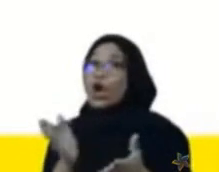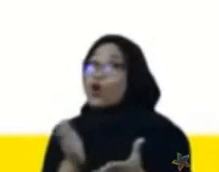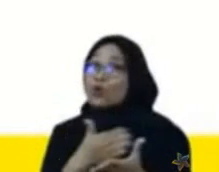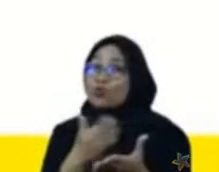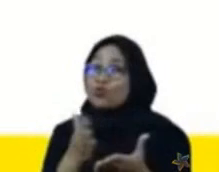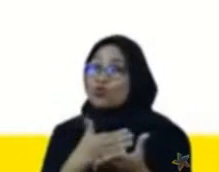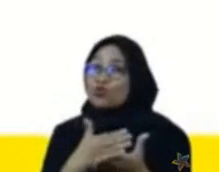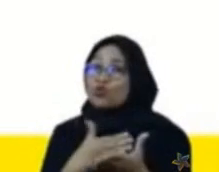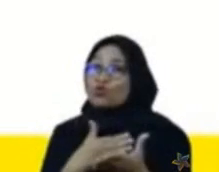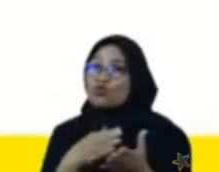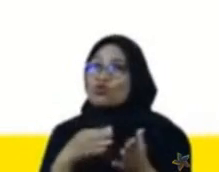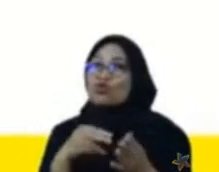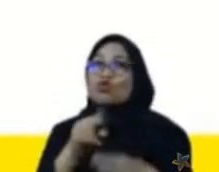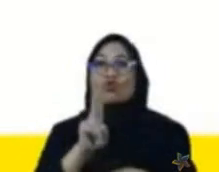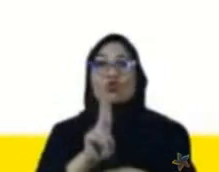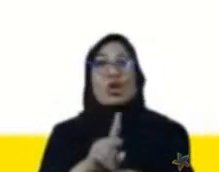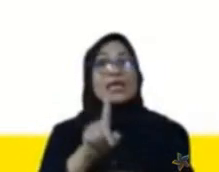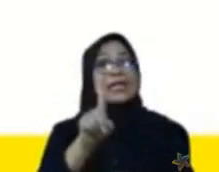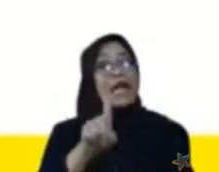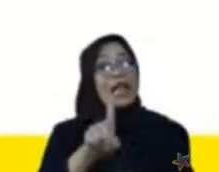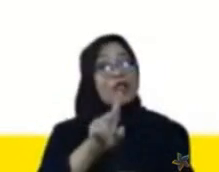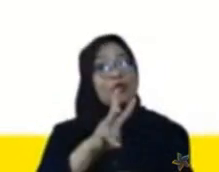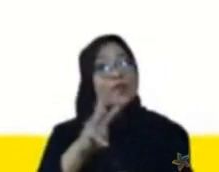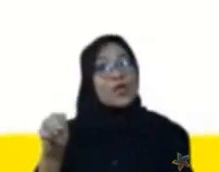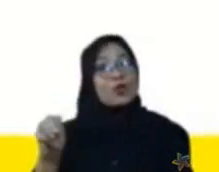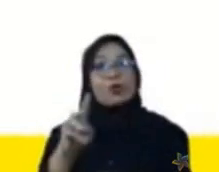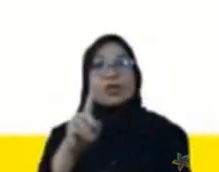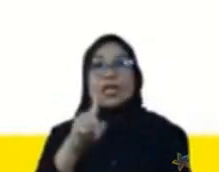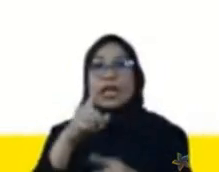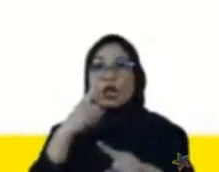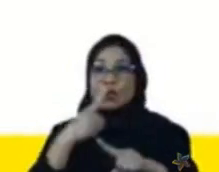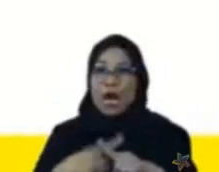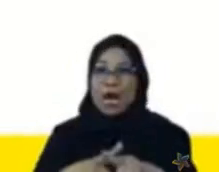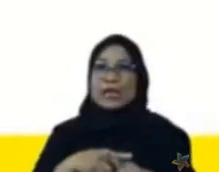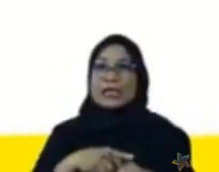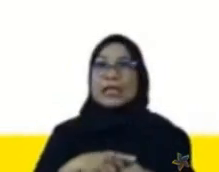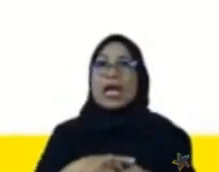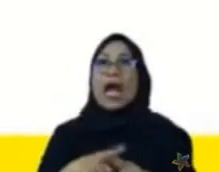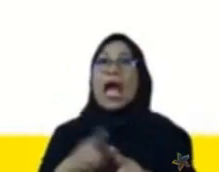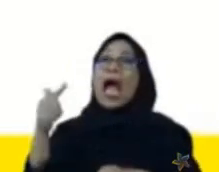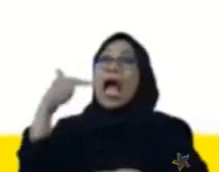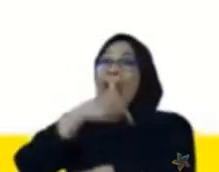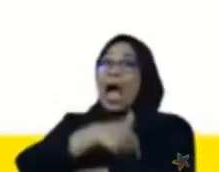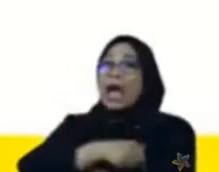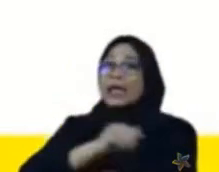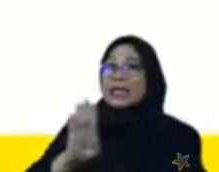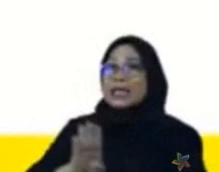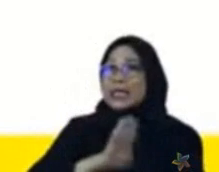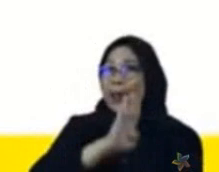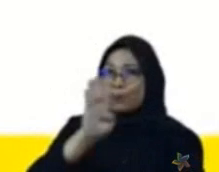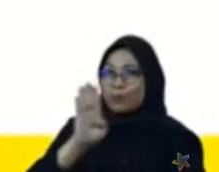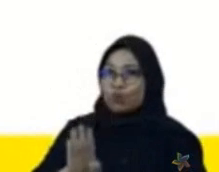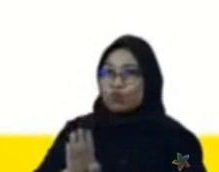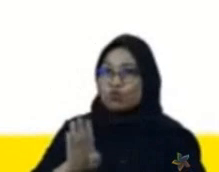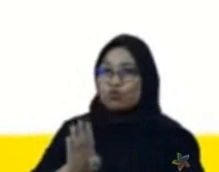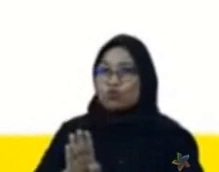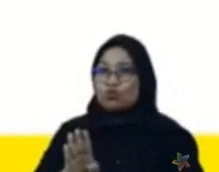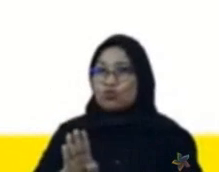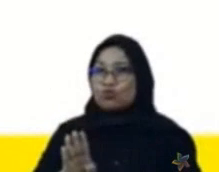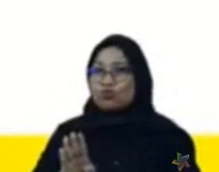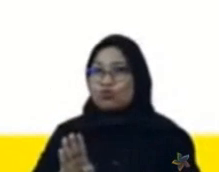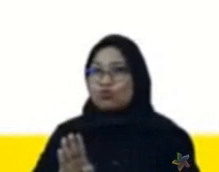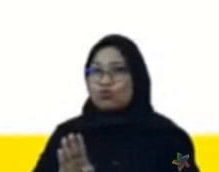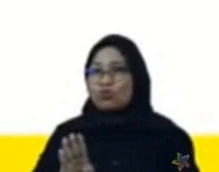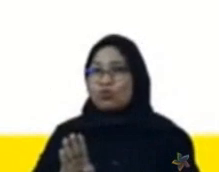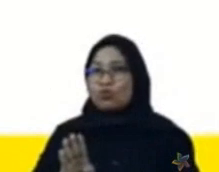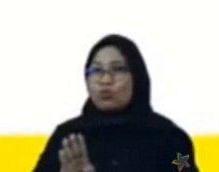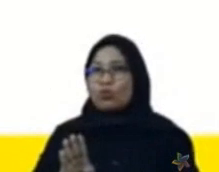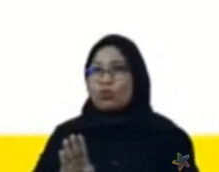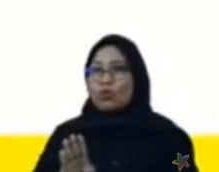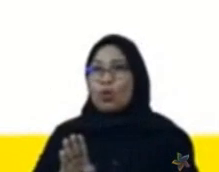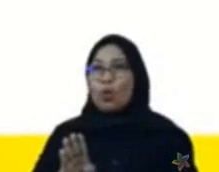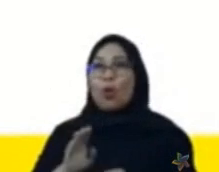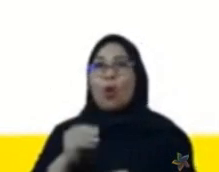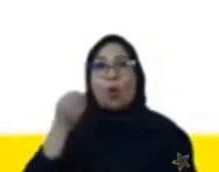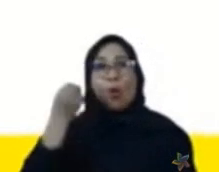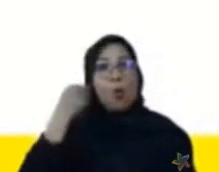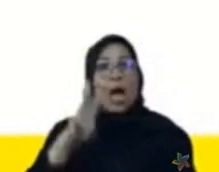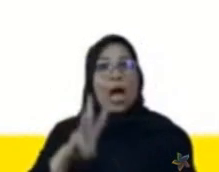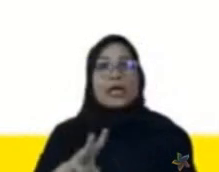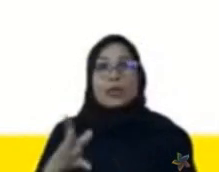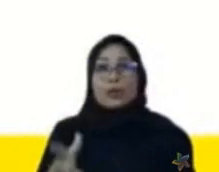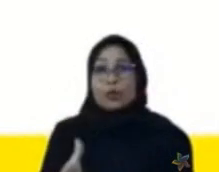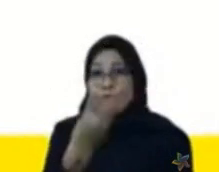sekolah itu seminggu sekali di hari Sabtu. Jadi setiap hari Sabtu itu wali murid datang ke sekolah untuk